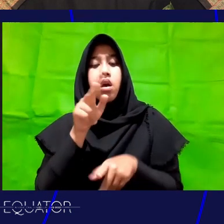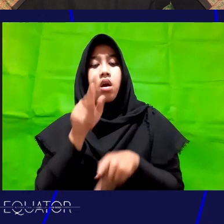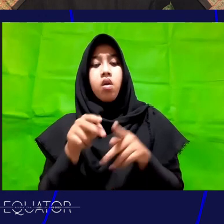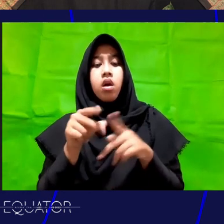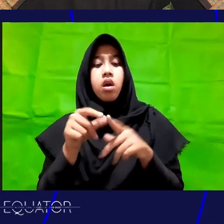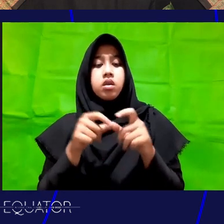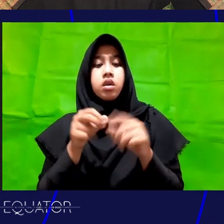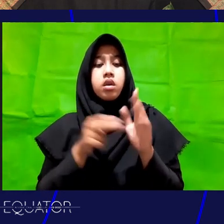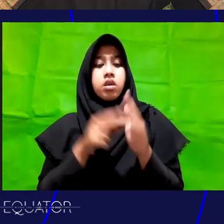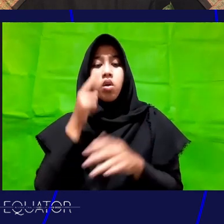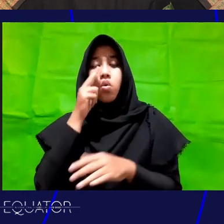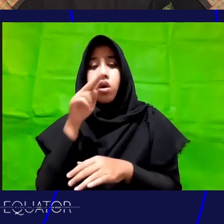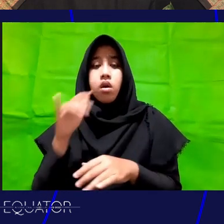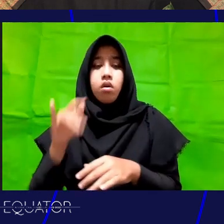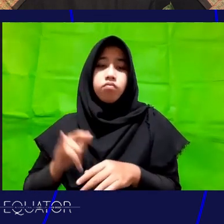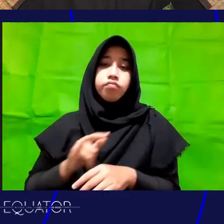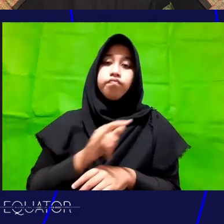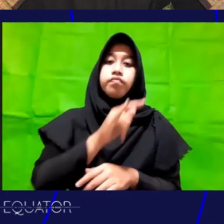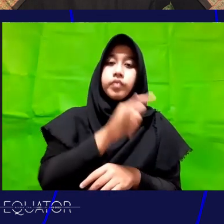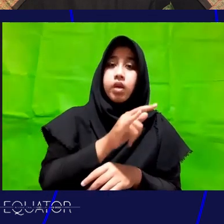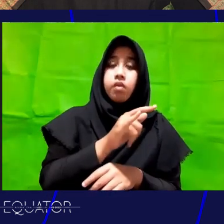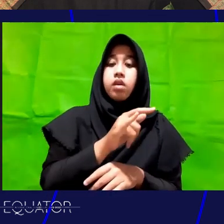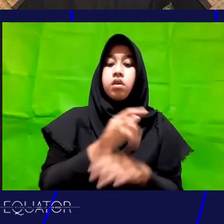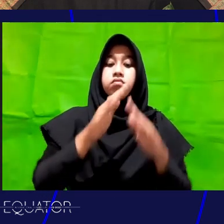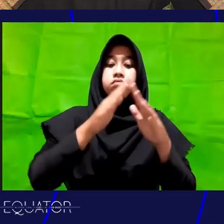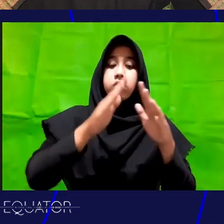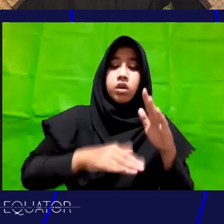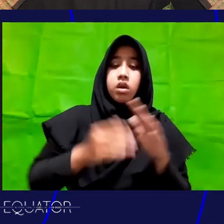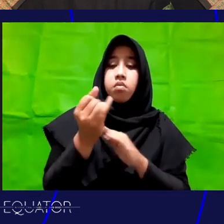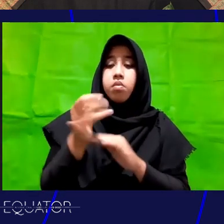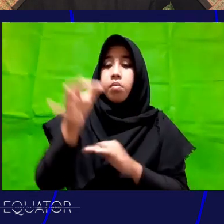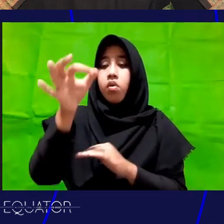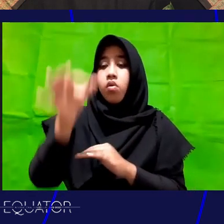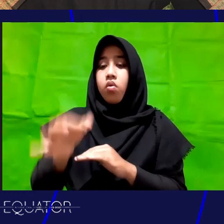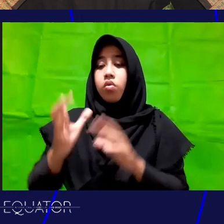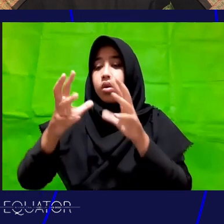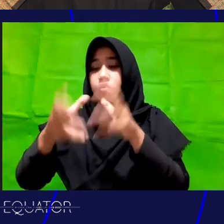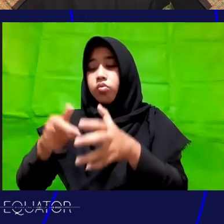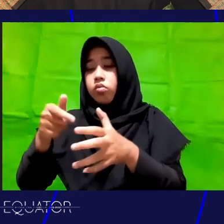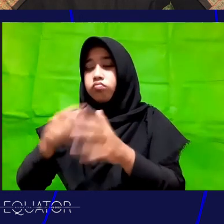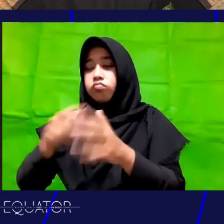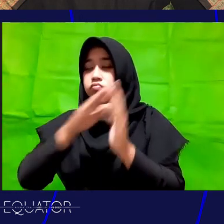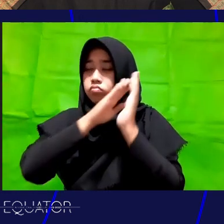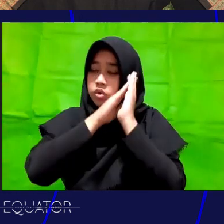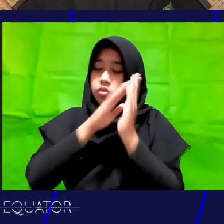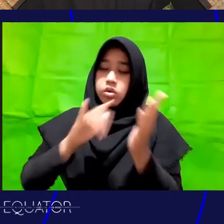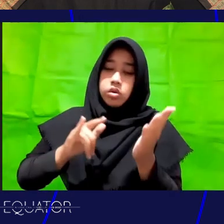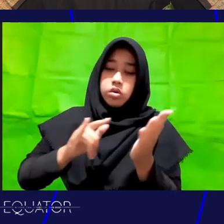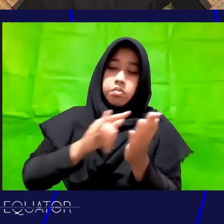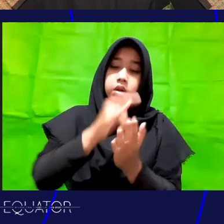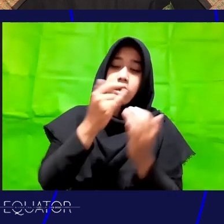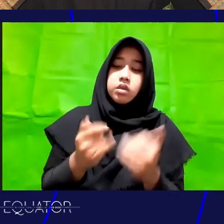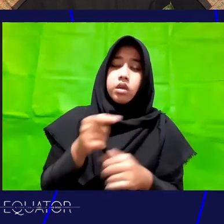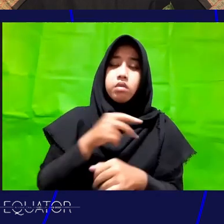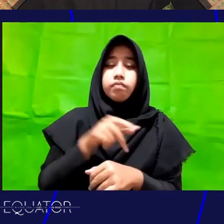pesawat, tinggal di beberapa kota di dunia lalu tidur di bandara itu sekarang semakin kita tidak bisa temui gitu